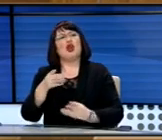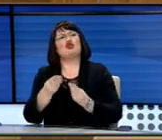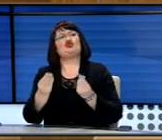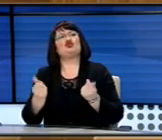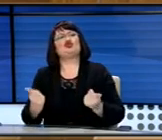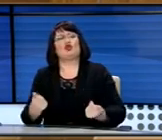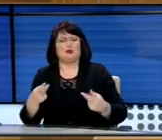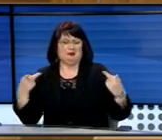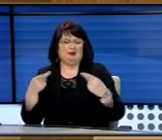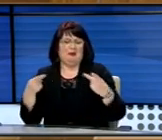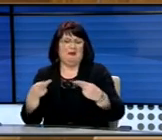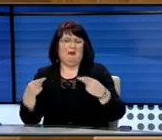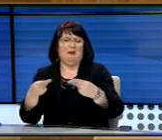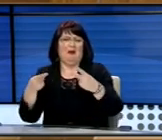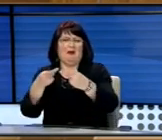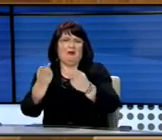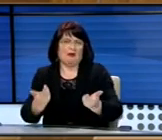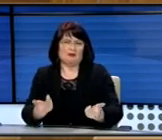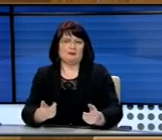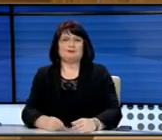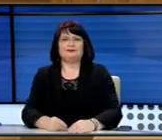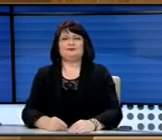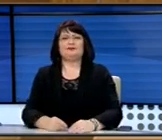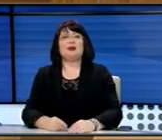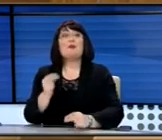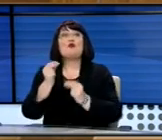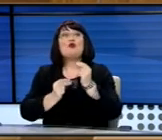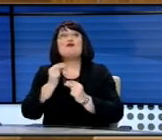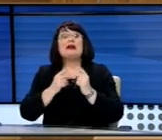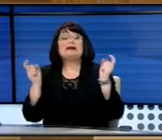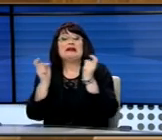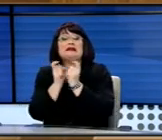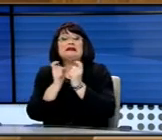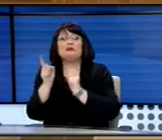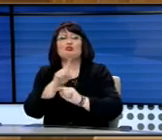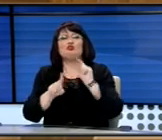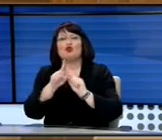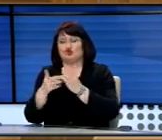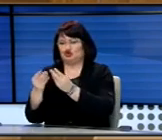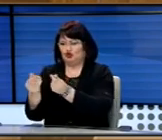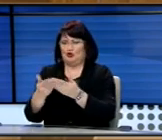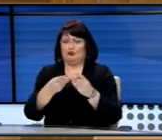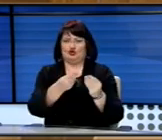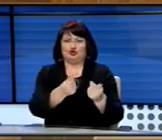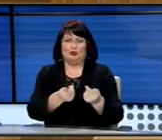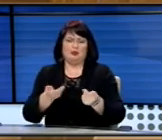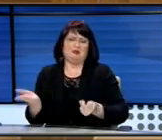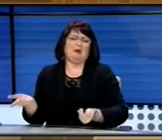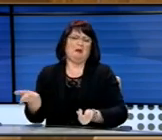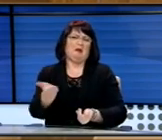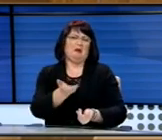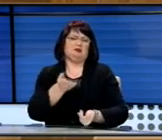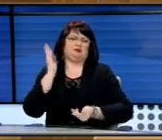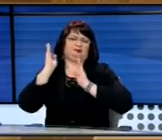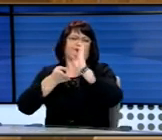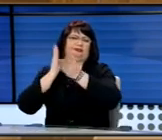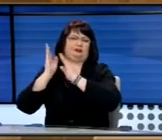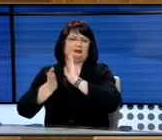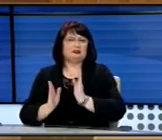τρόπο σφαγής. Αλλά το πρόβλημα δεν είναι ο τσακωμός σας για το με ποιον τρόπο θα σφάζετε, πώς θα γίνει αυτό.